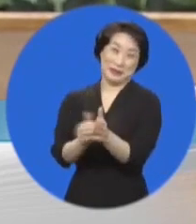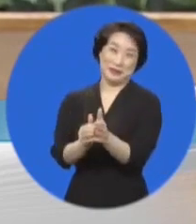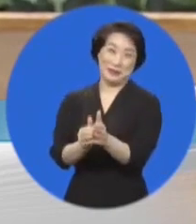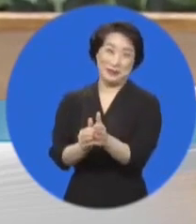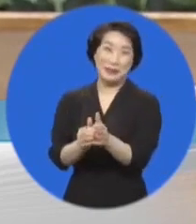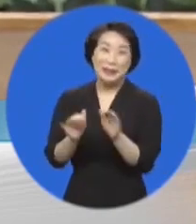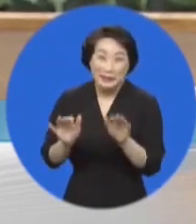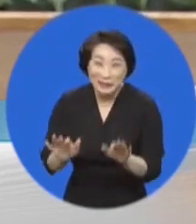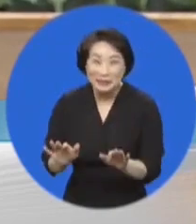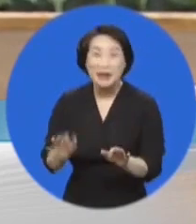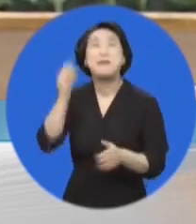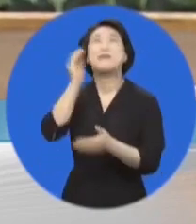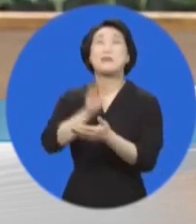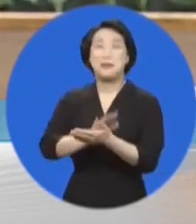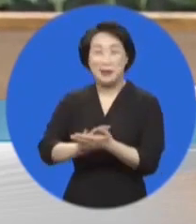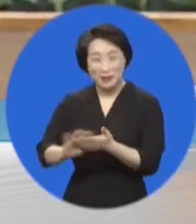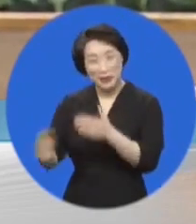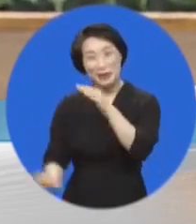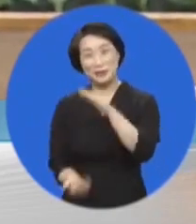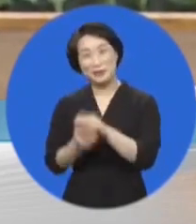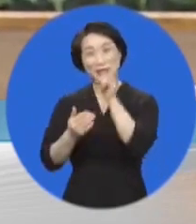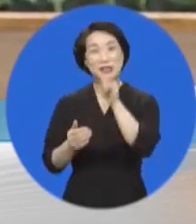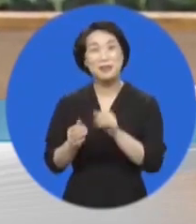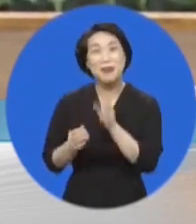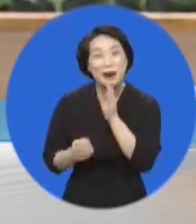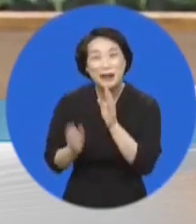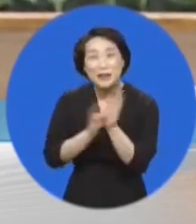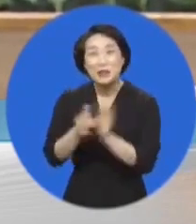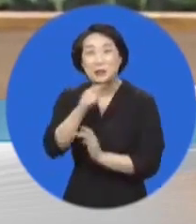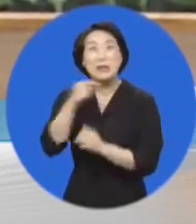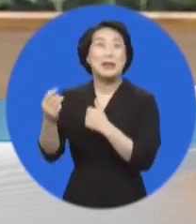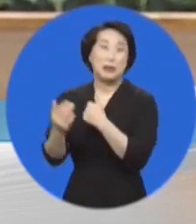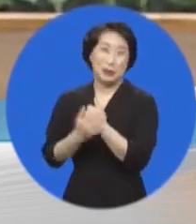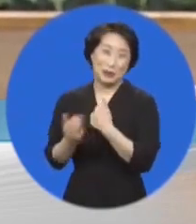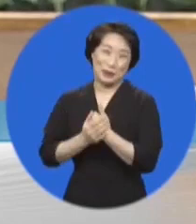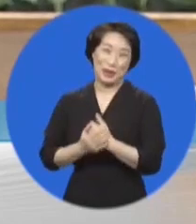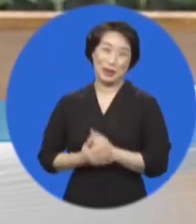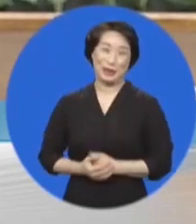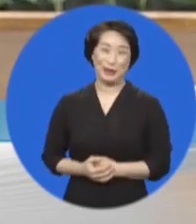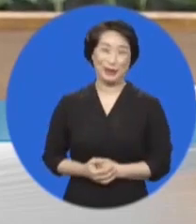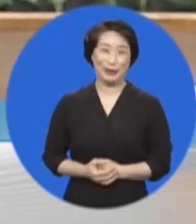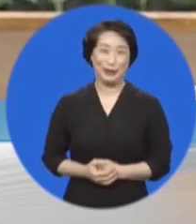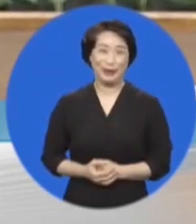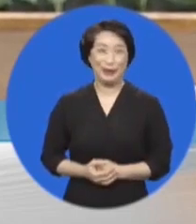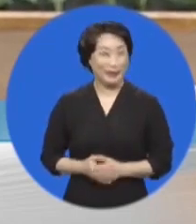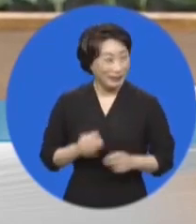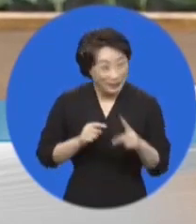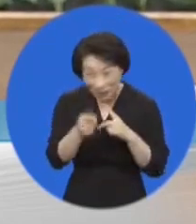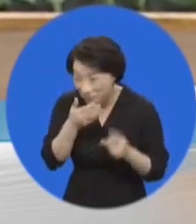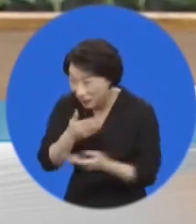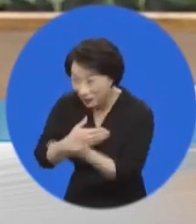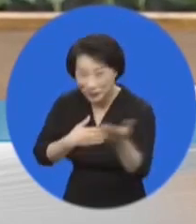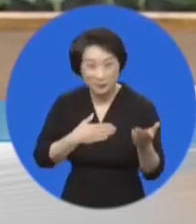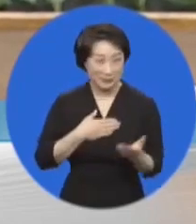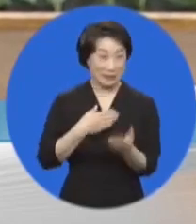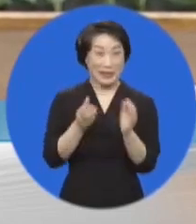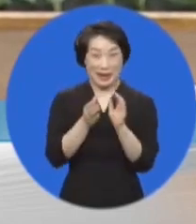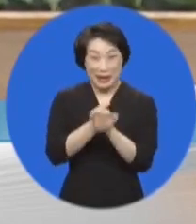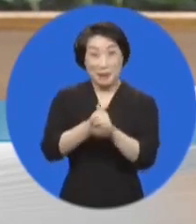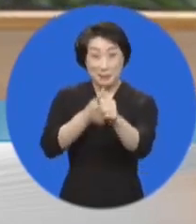끝나버리고 화평을 이루었으니 그 피로 이루신 것이라 이 말입니다. 알아들었으면